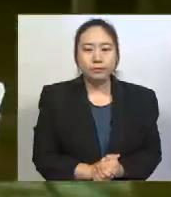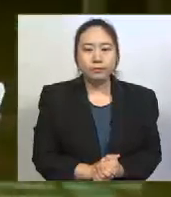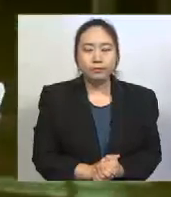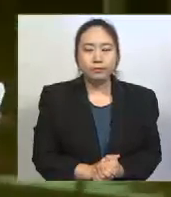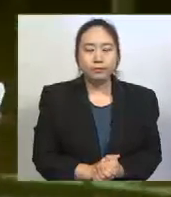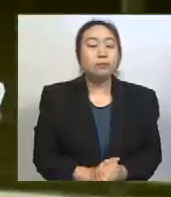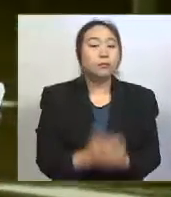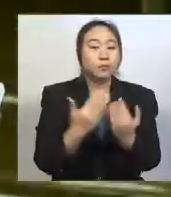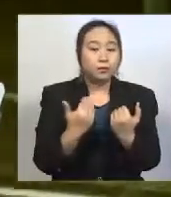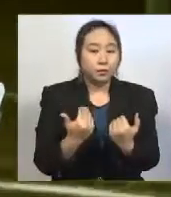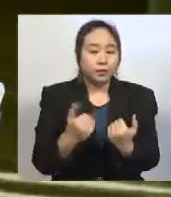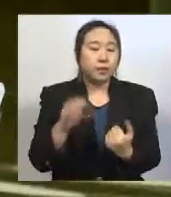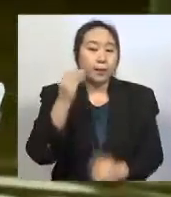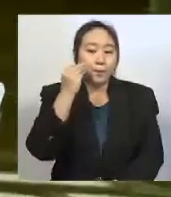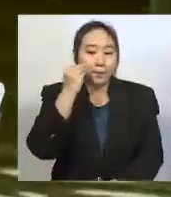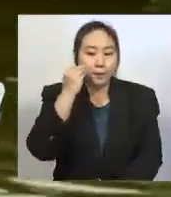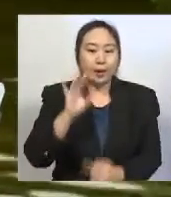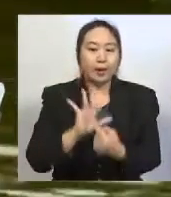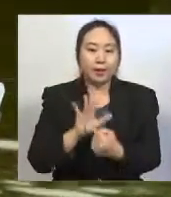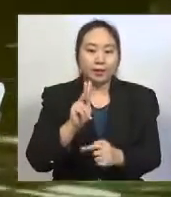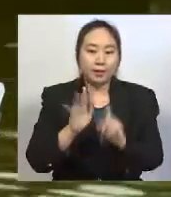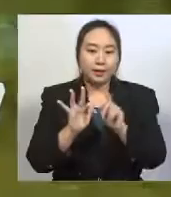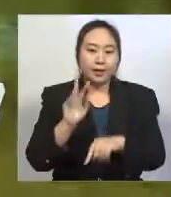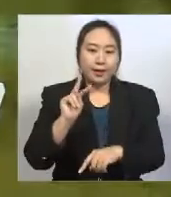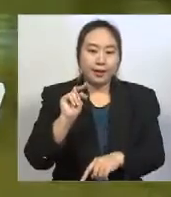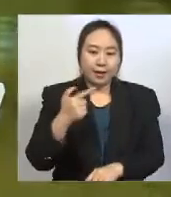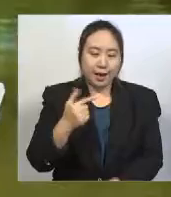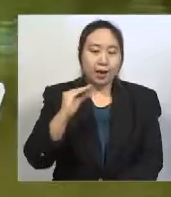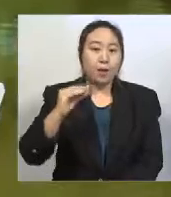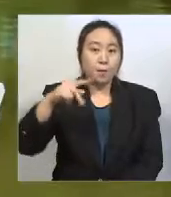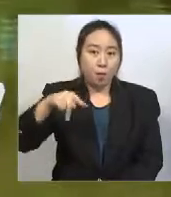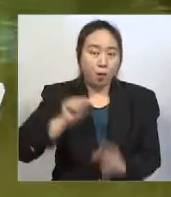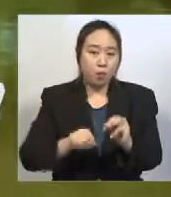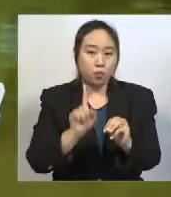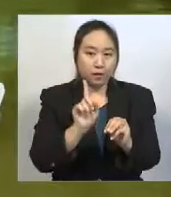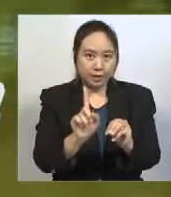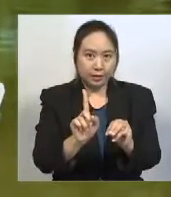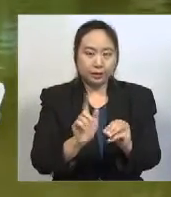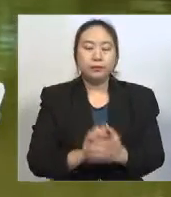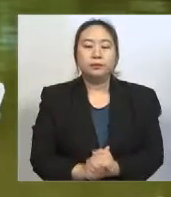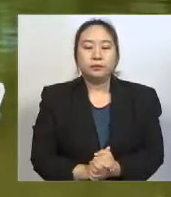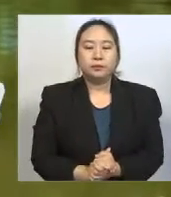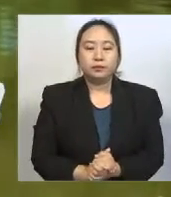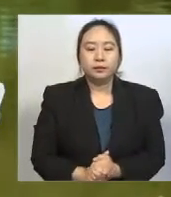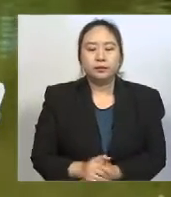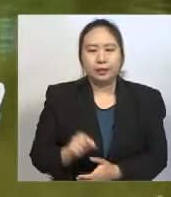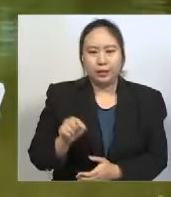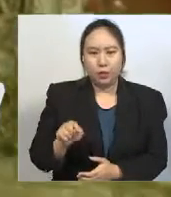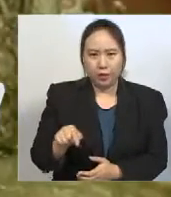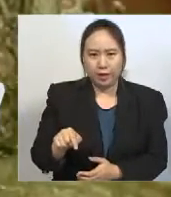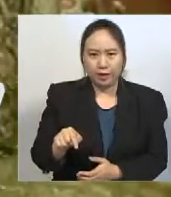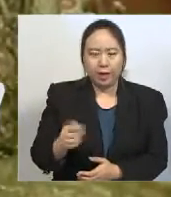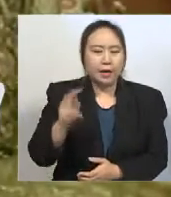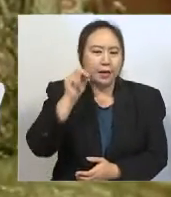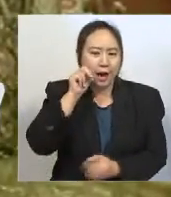มาตรงที่หมู่บ้านแก่งโพที่ผมยืนอยู่ตรงนี้นะครับหมู่ที่1ตำบลไร่ใต้ซึ่งเป็นพื้นที่ที่ถู